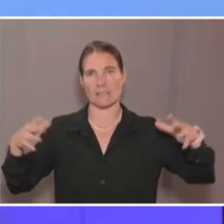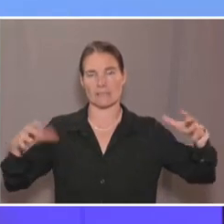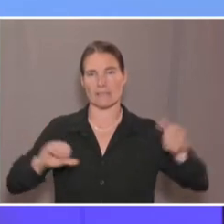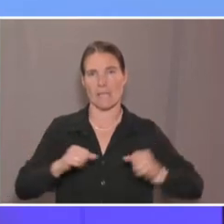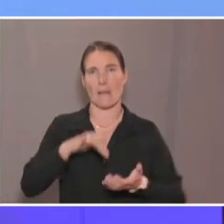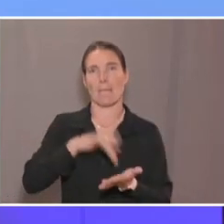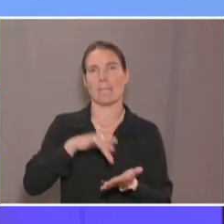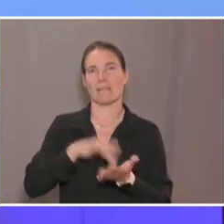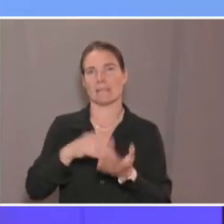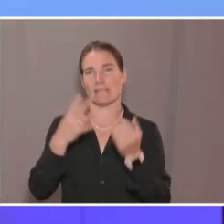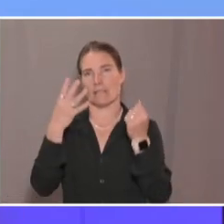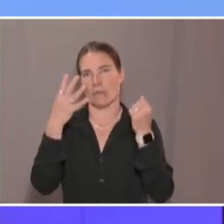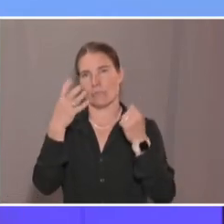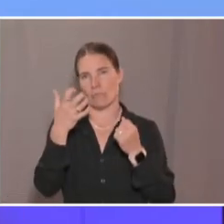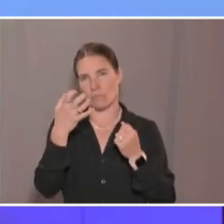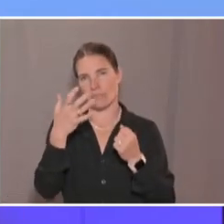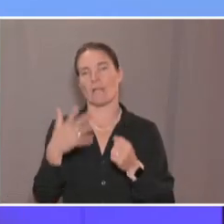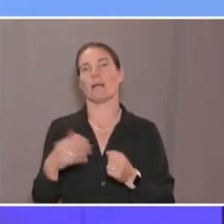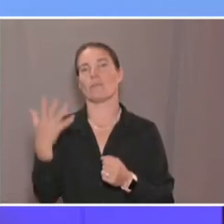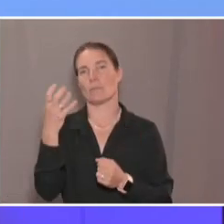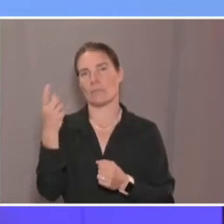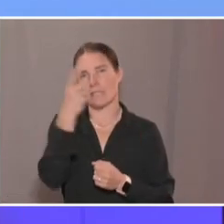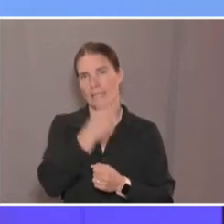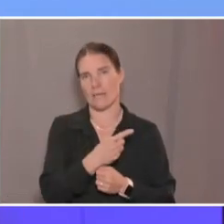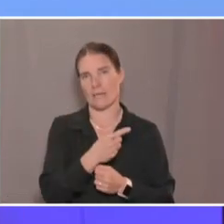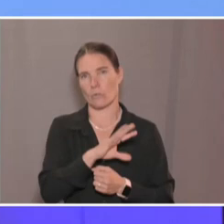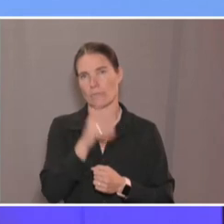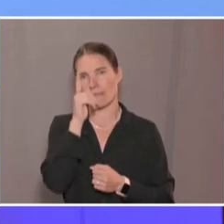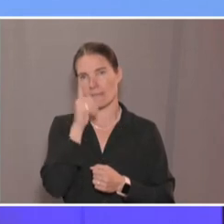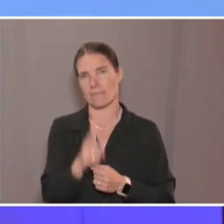der 1950er waren ca. 200